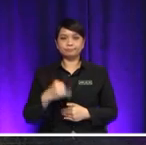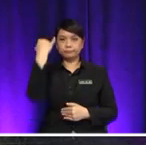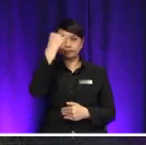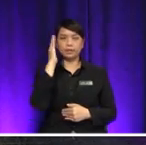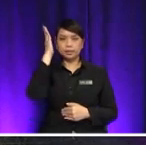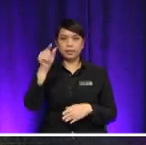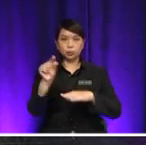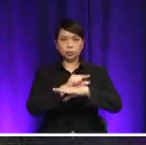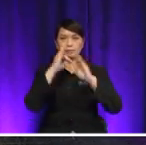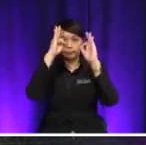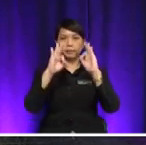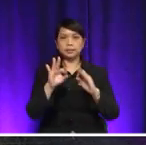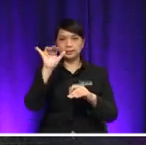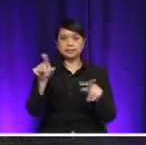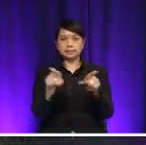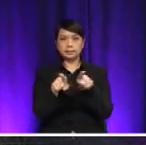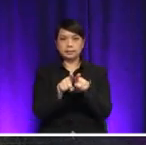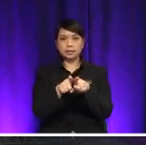yang sama